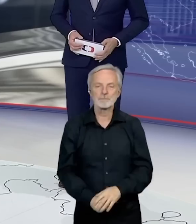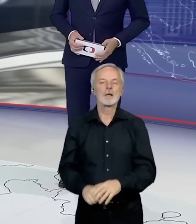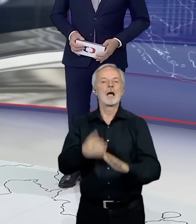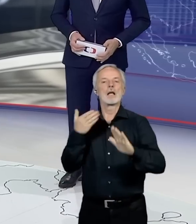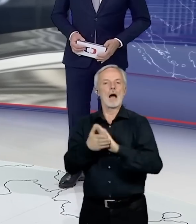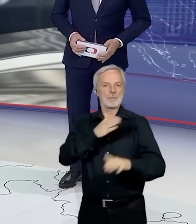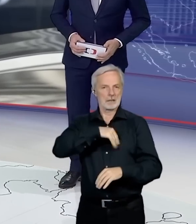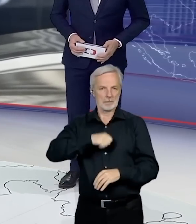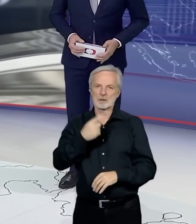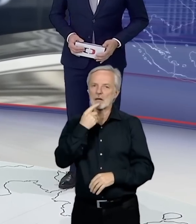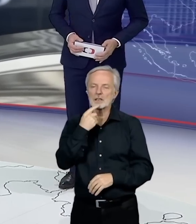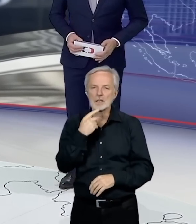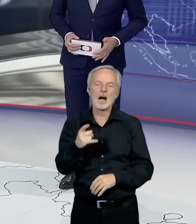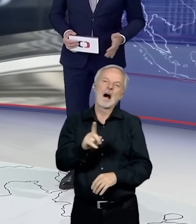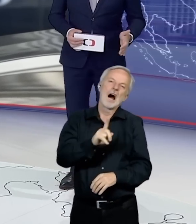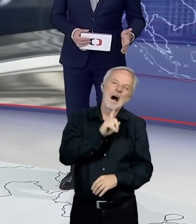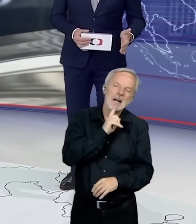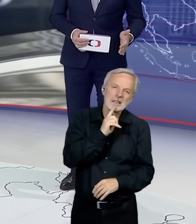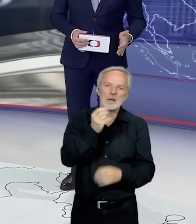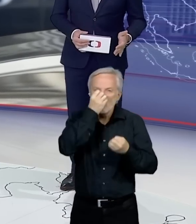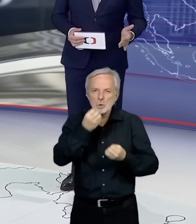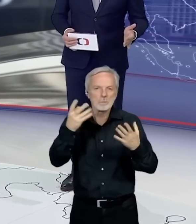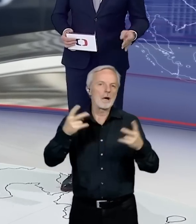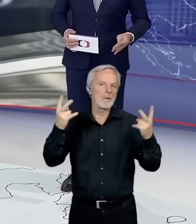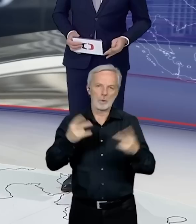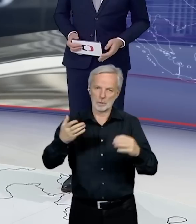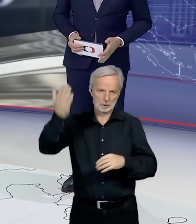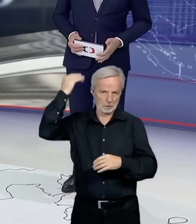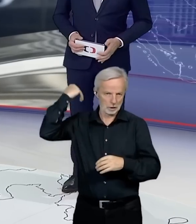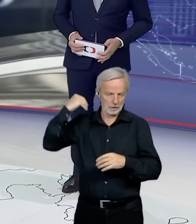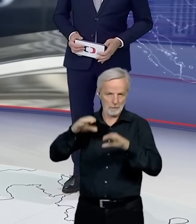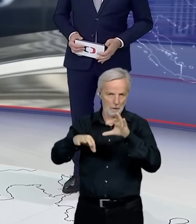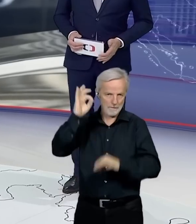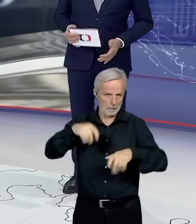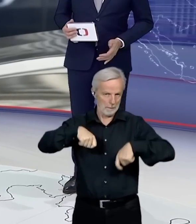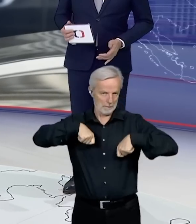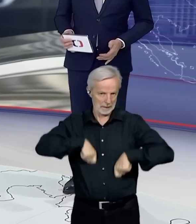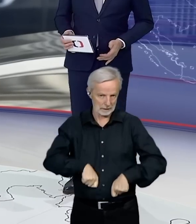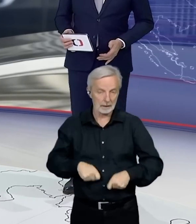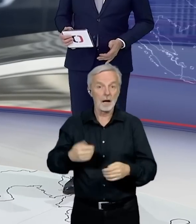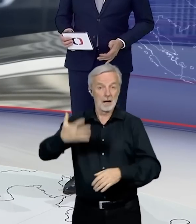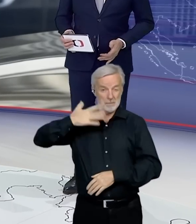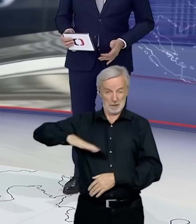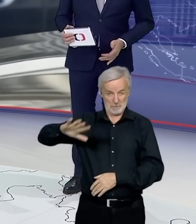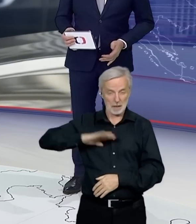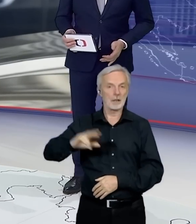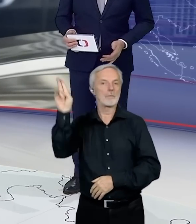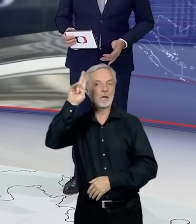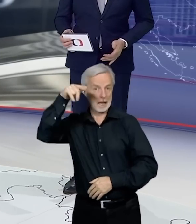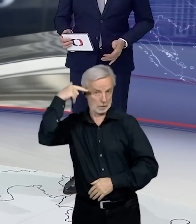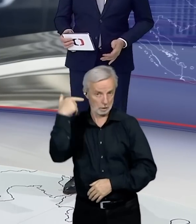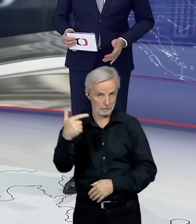že úspěšnost při registraci kandidátů bude obdobná jako v případě předešlého hlasování o hlavě státu před pět lety bylo uchazečů